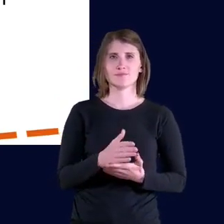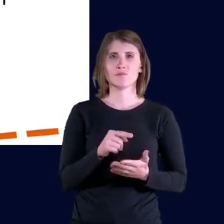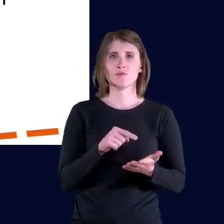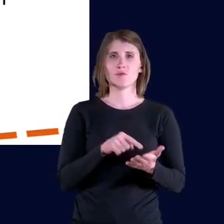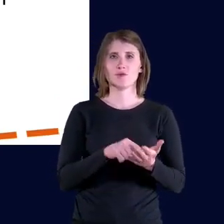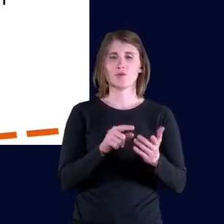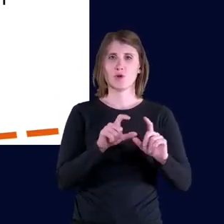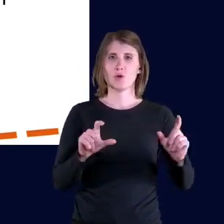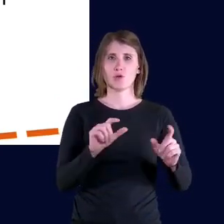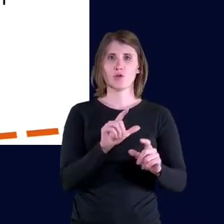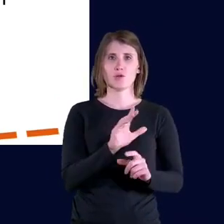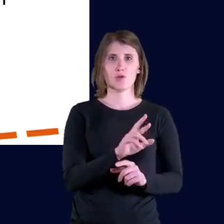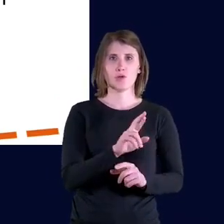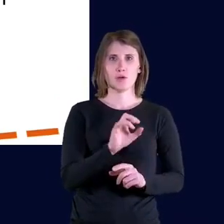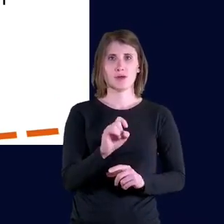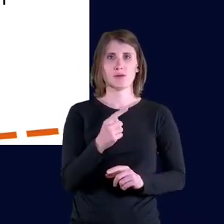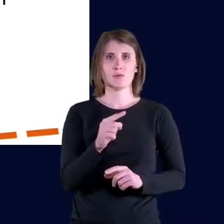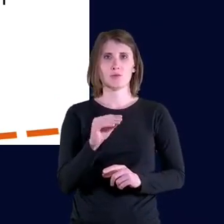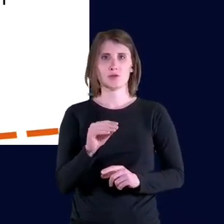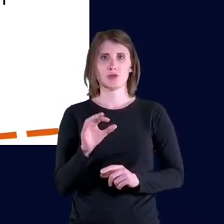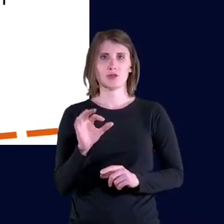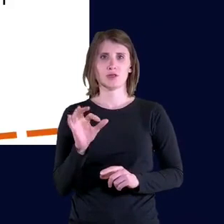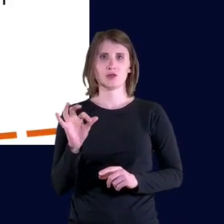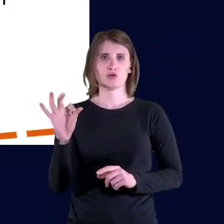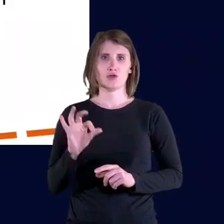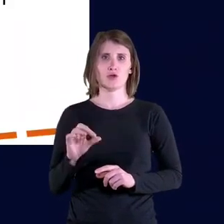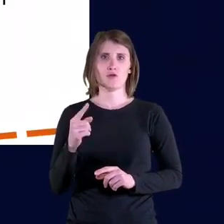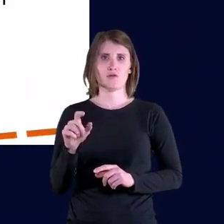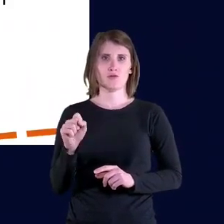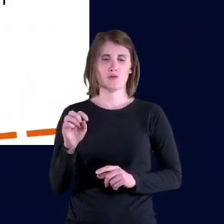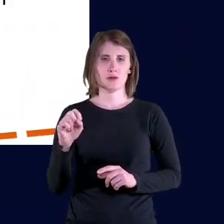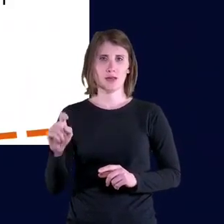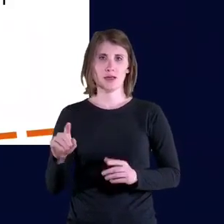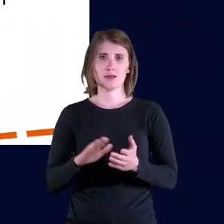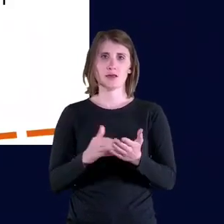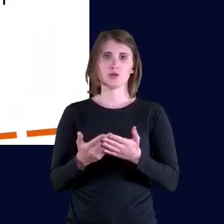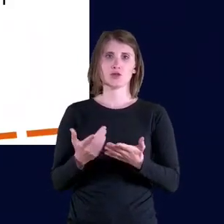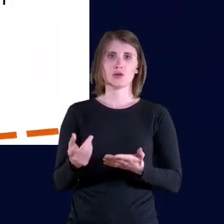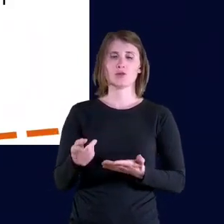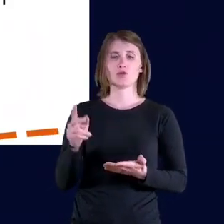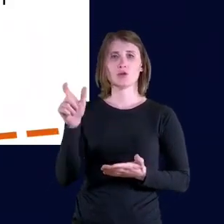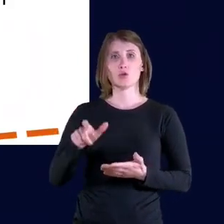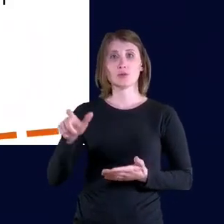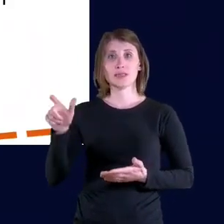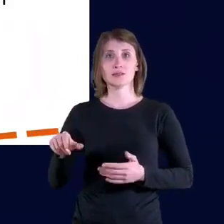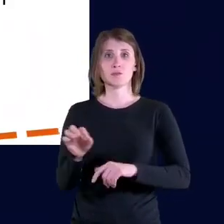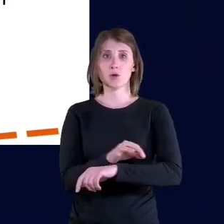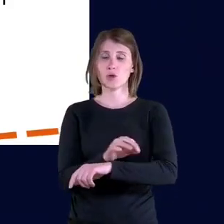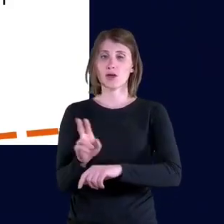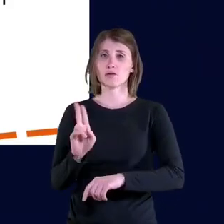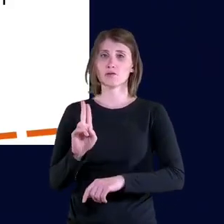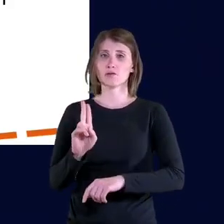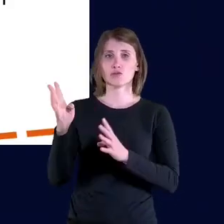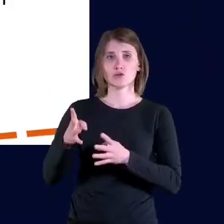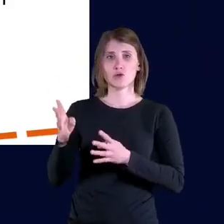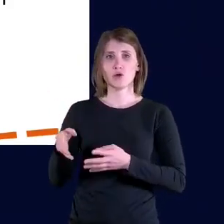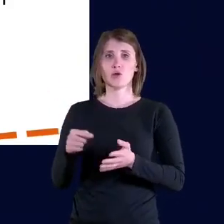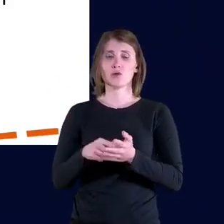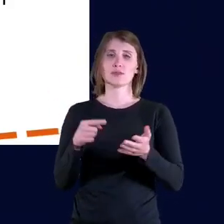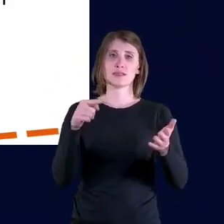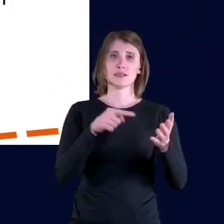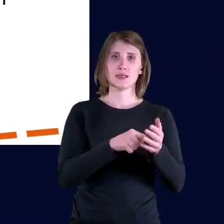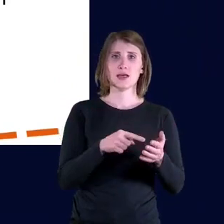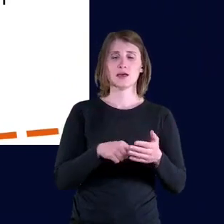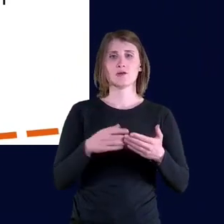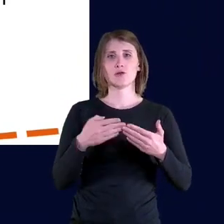biblioteca jest to cel projektu most danych są to uczestnicy Projektu są otwarte dane